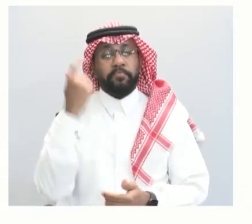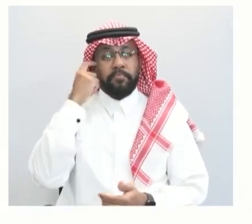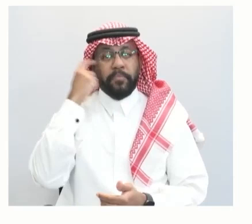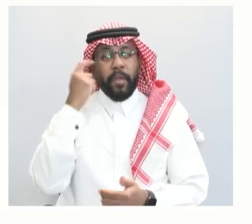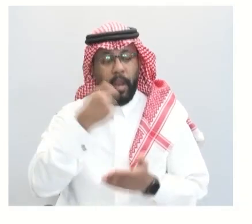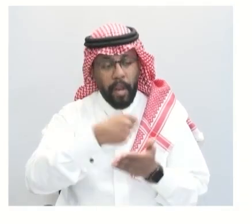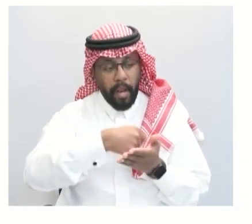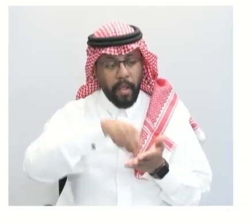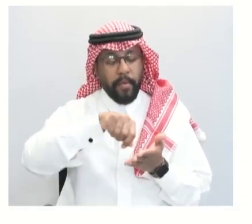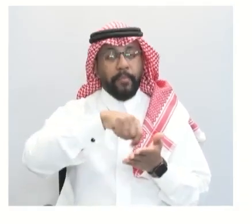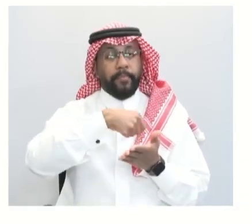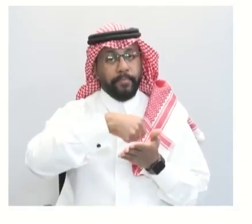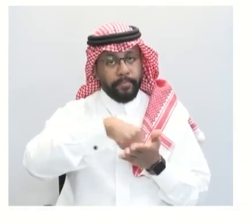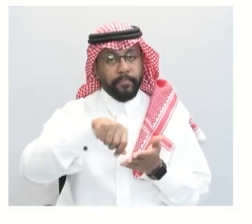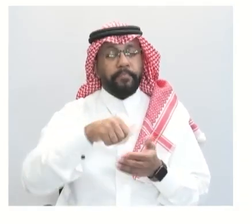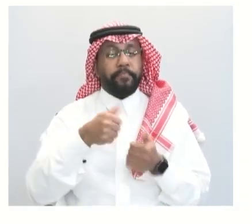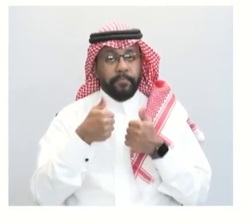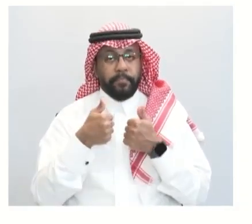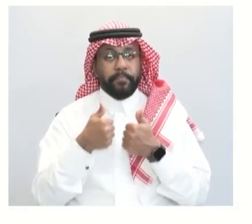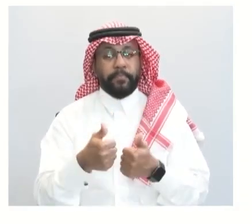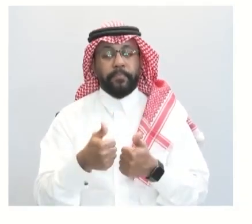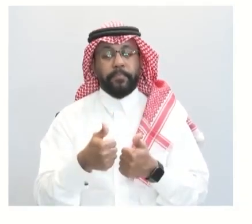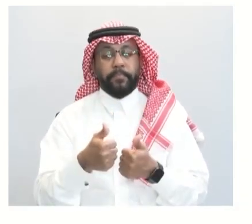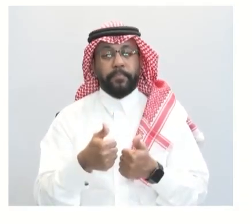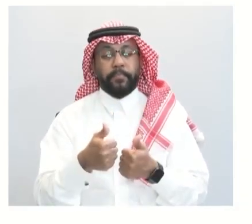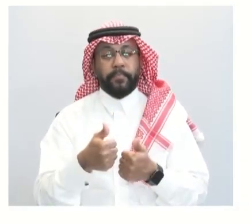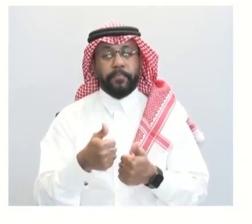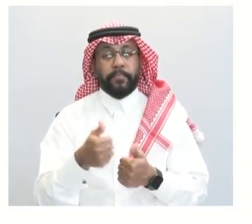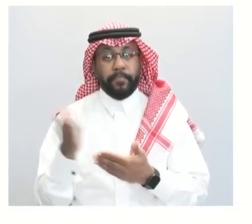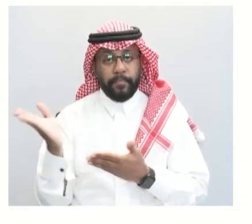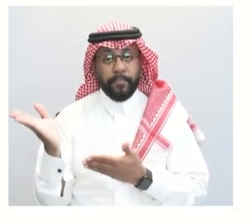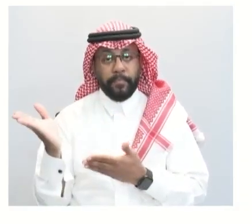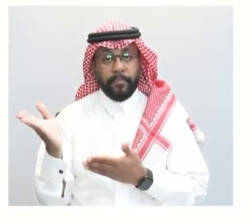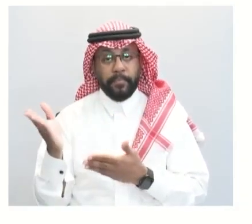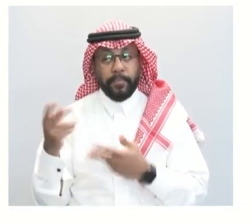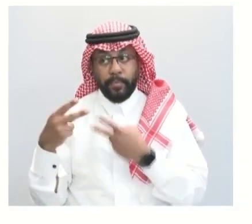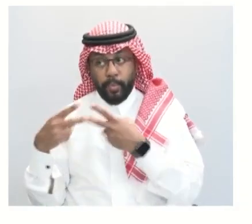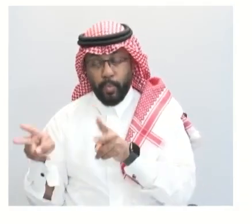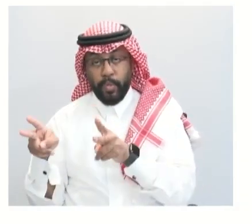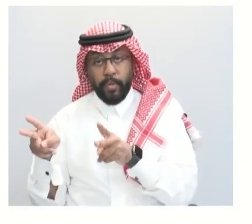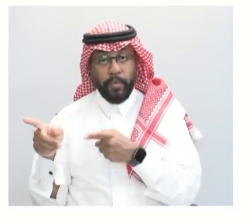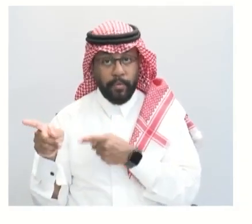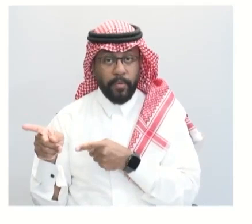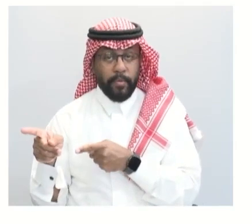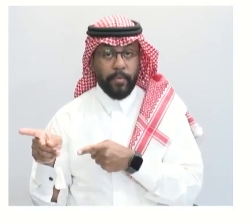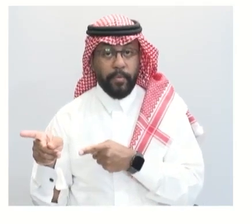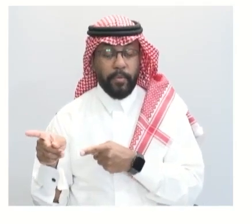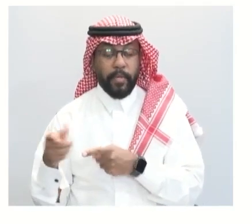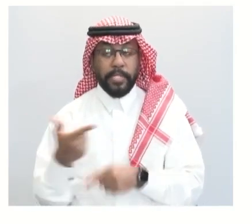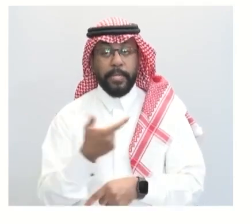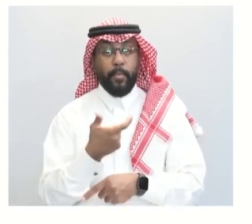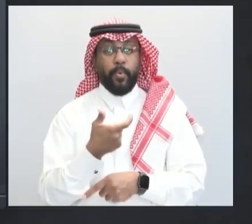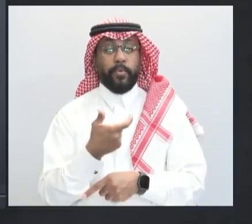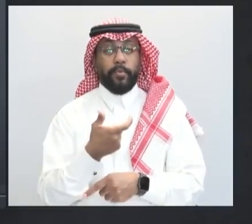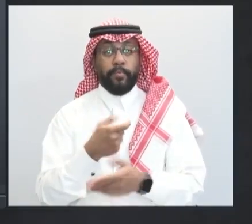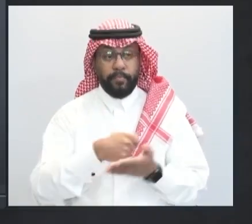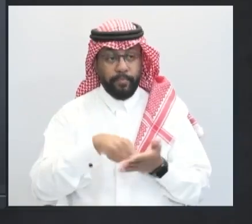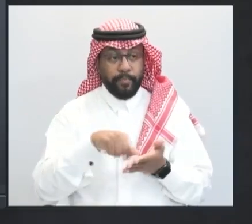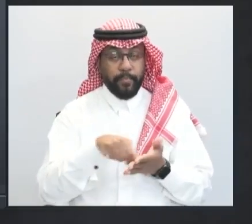لشراء الشيء المبين امامنا في هذه الصوره هيا ابطال هنا لدينا في النقود 70 ريال